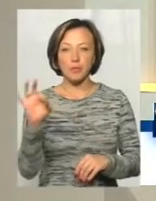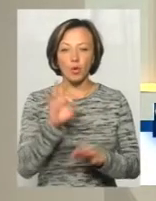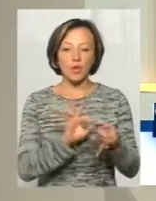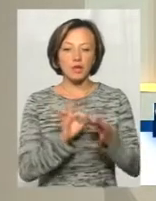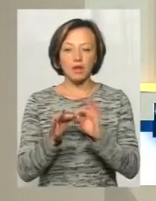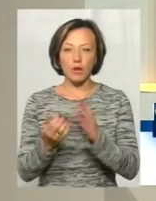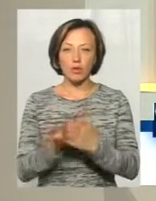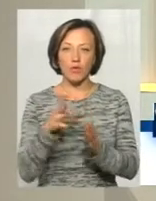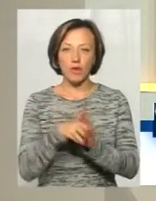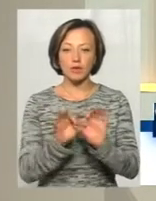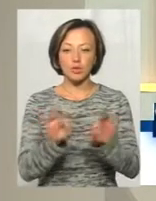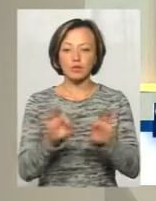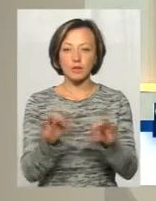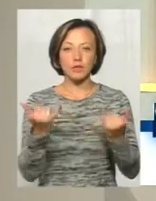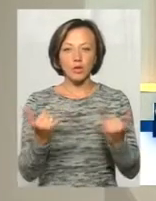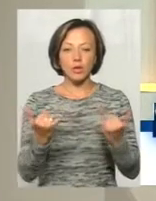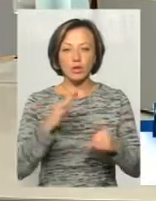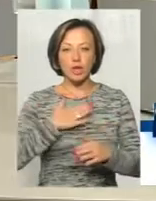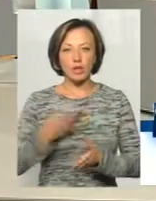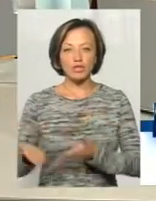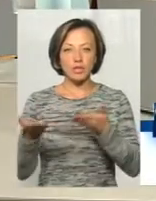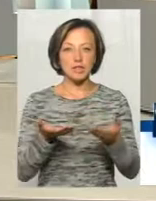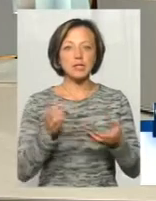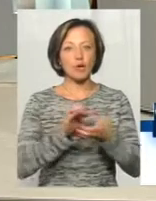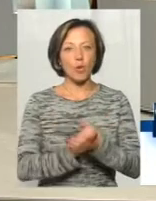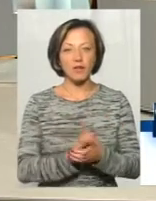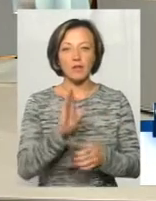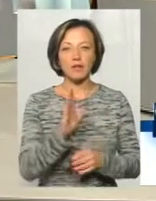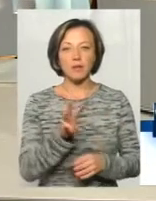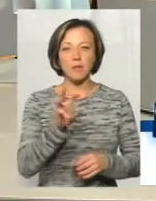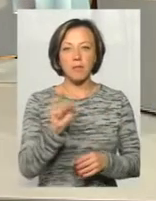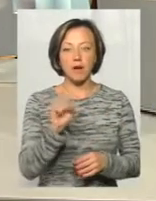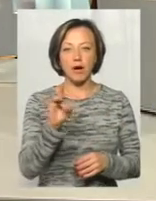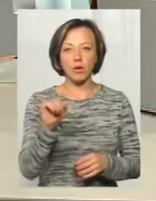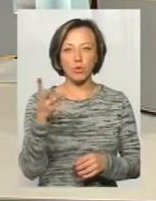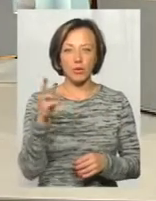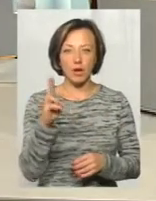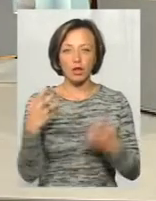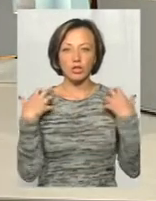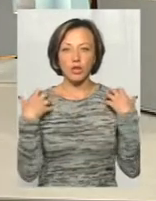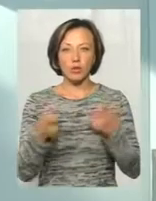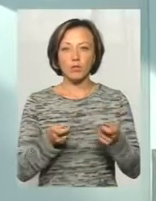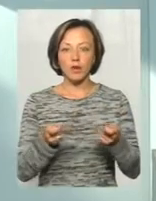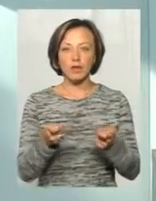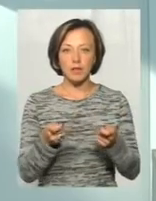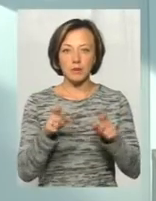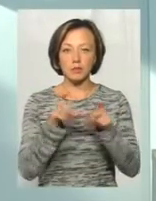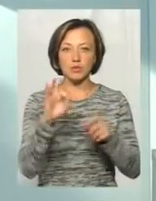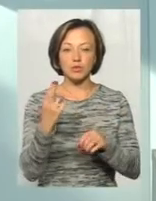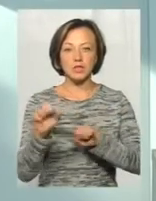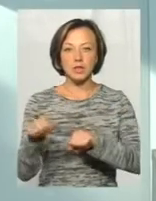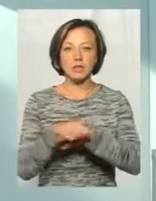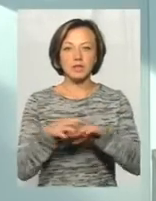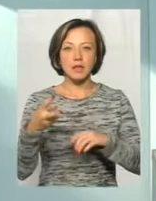деталі нововведення розповість нам сьогодні наш гість. Отож, знайомтесь, Вадим Маруняк, начальник управління департаменту соціального захисту